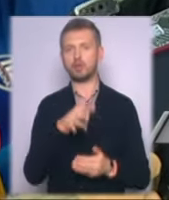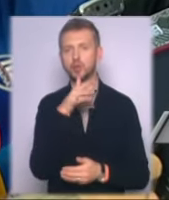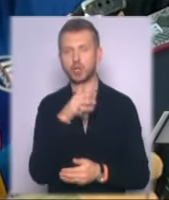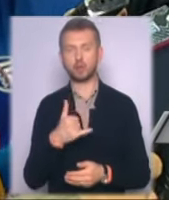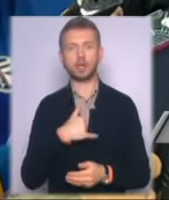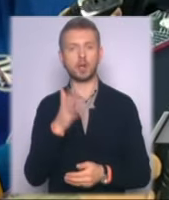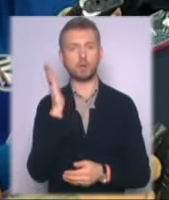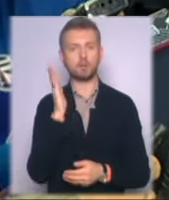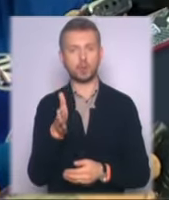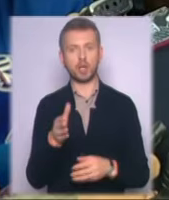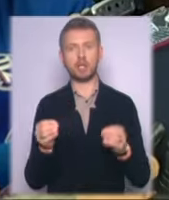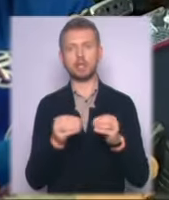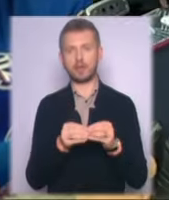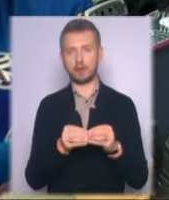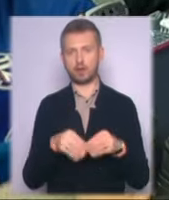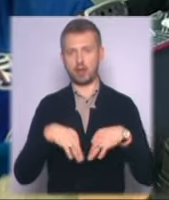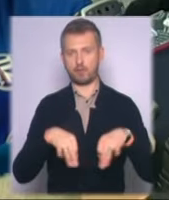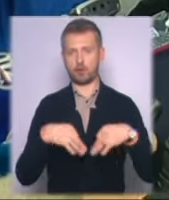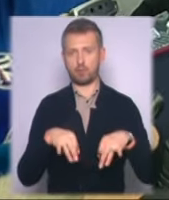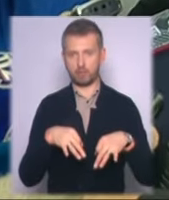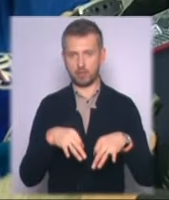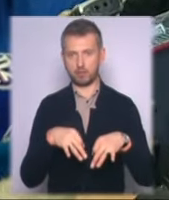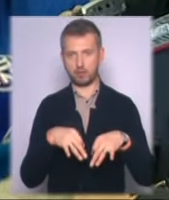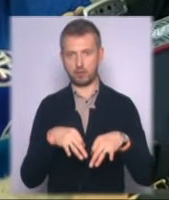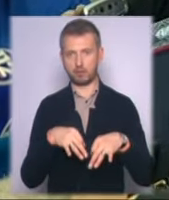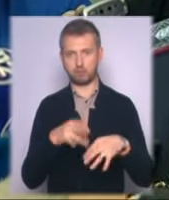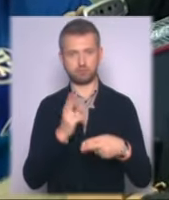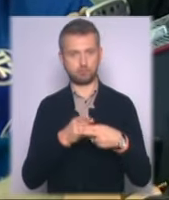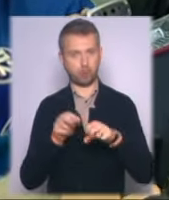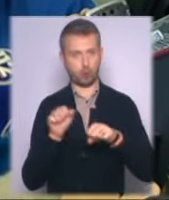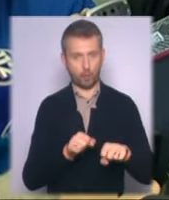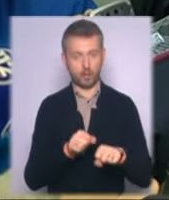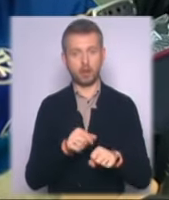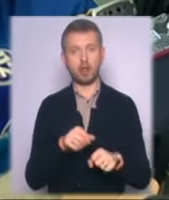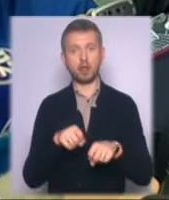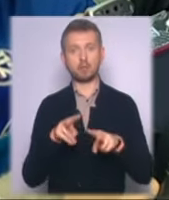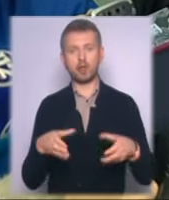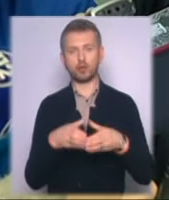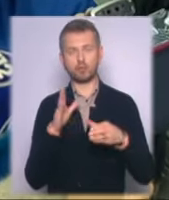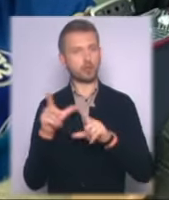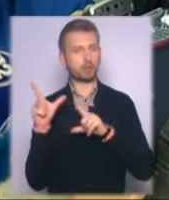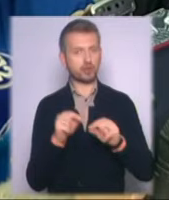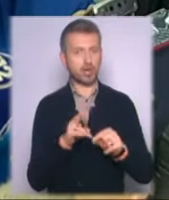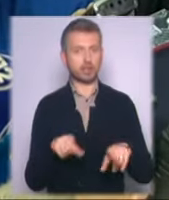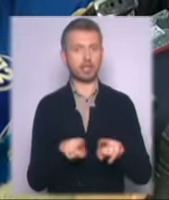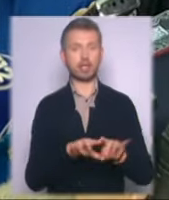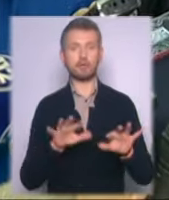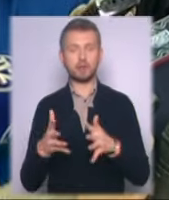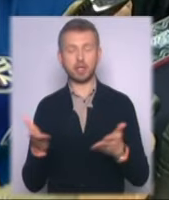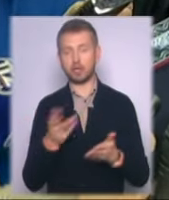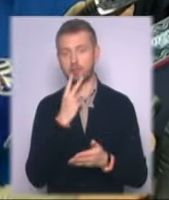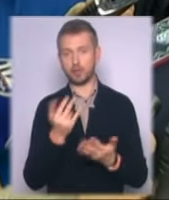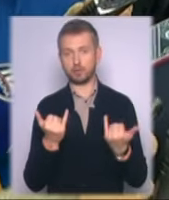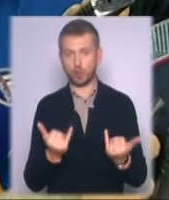нас буде 10 автомобілів броньованих, на яких спецгрупи будуть безпосередньо виїжджати на такі випадки, які ми бачимо